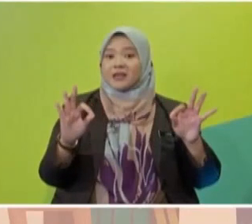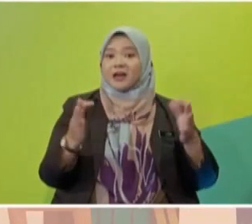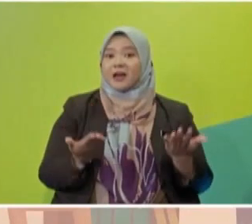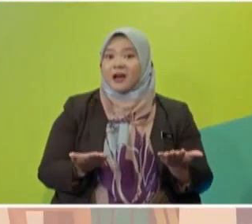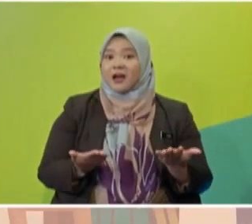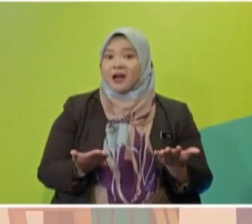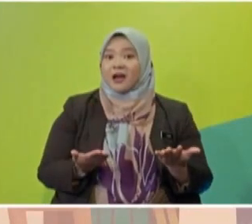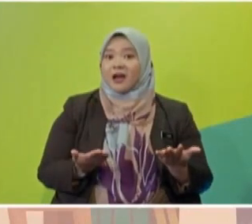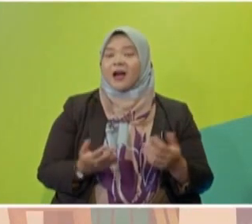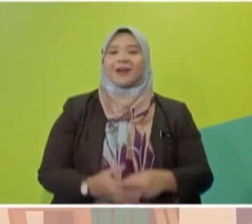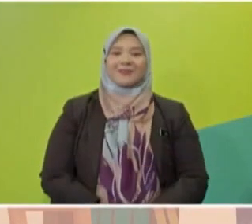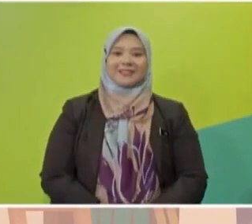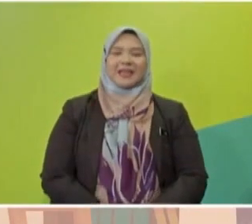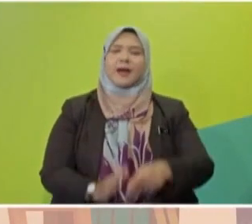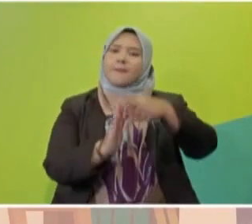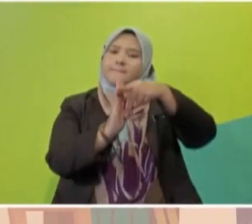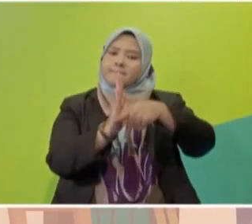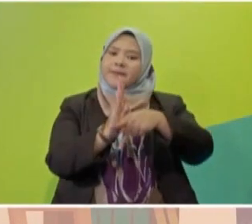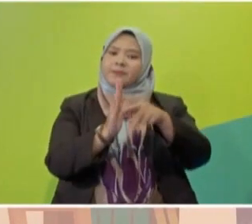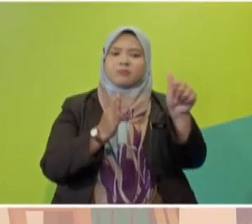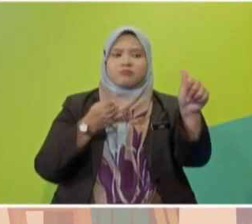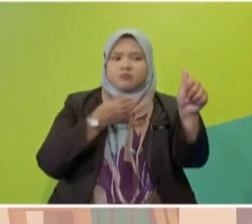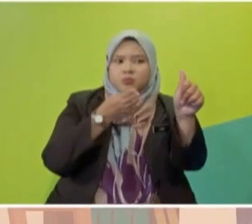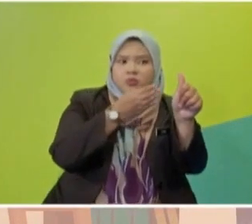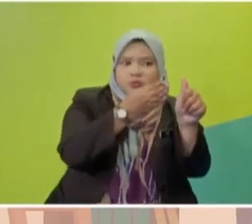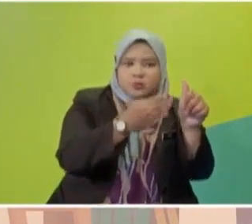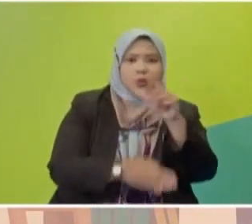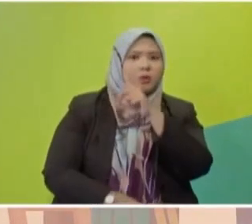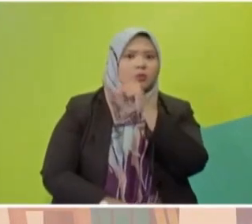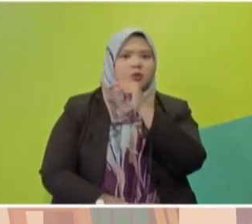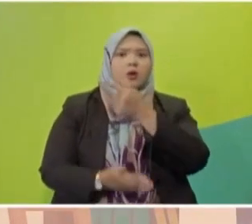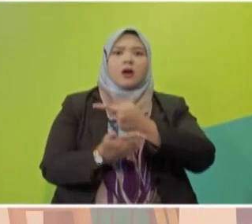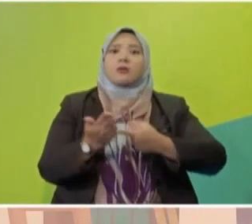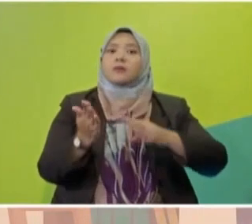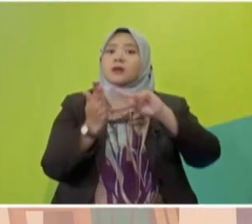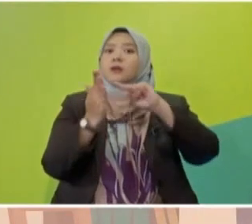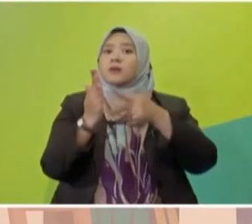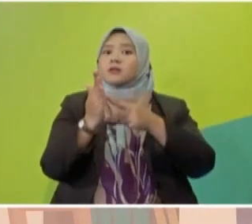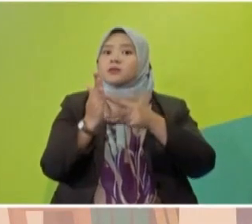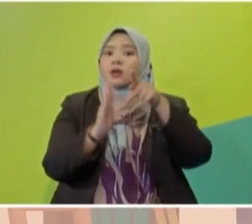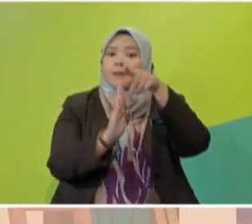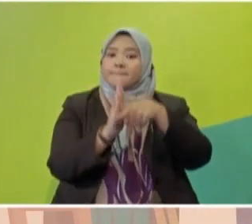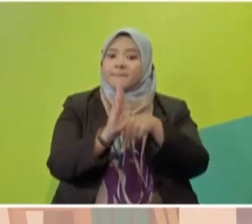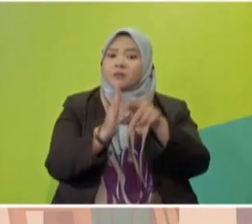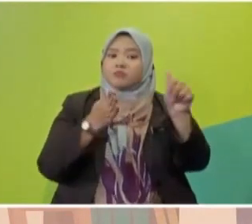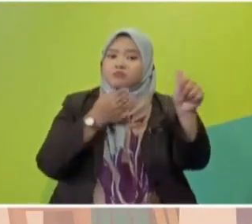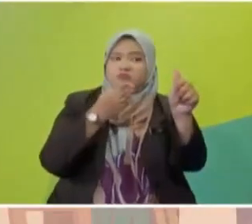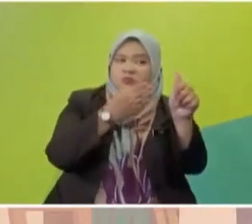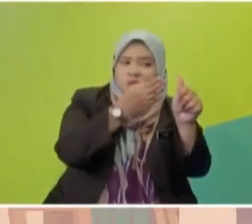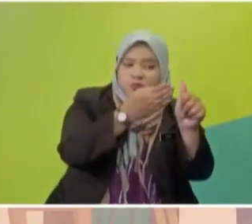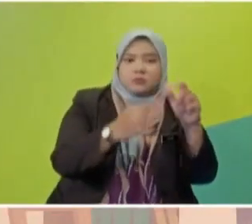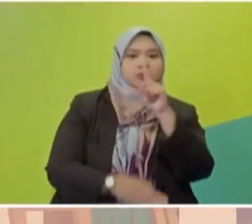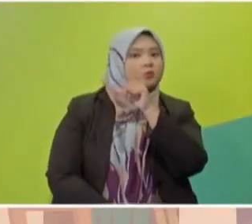Pemburu burung. Pemburu, burung. Semut, sila jawab. Wah, Rizky sudah angkat tangan. Dipersilakan Rizky.